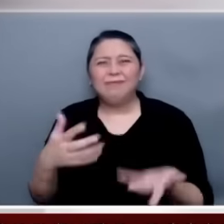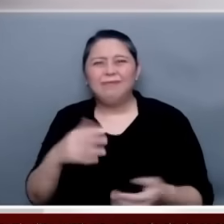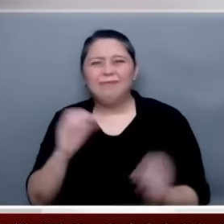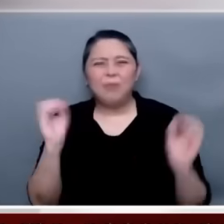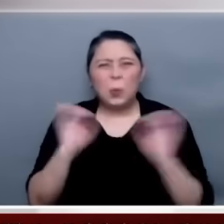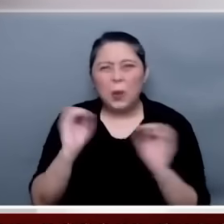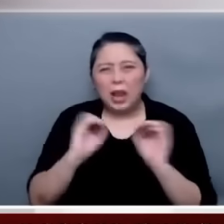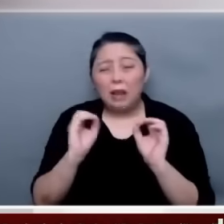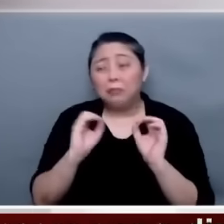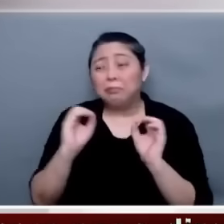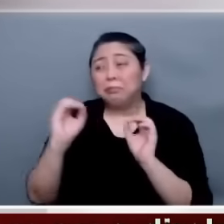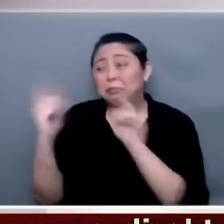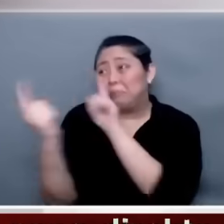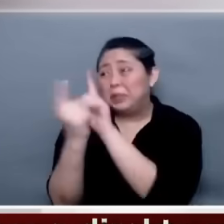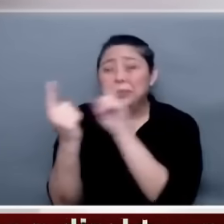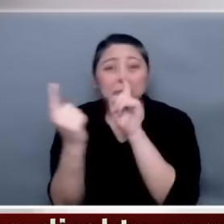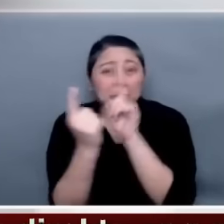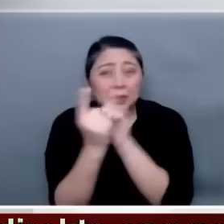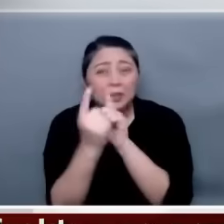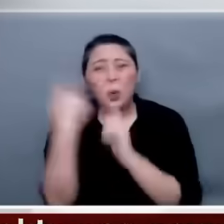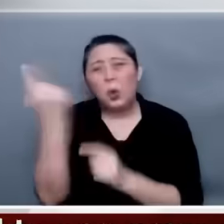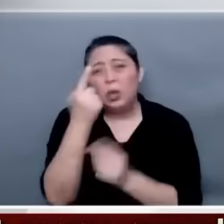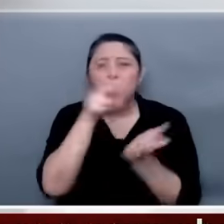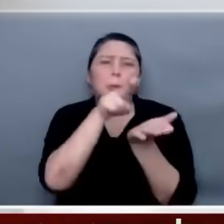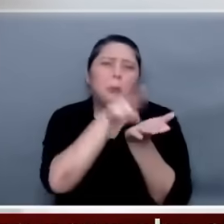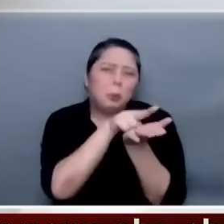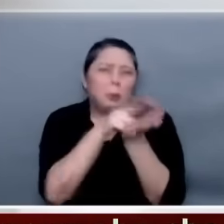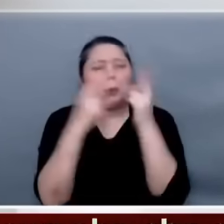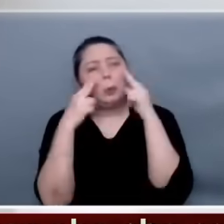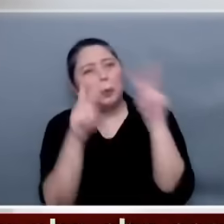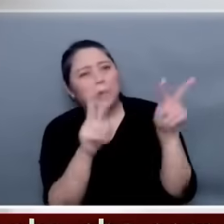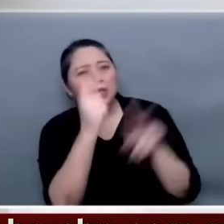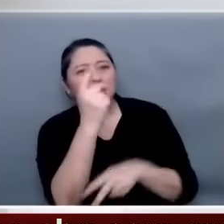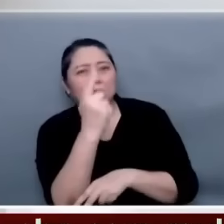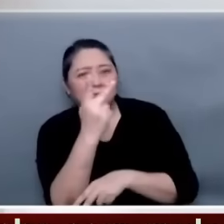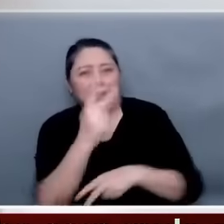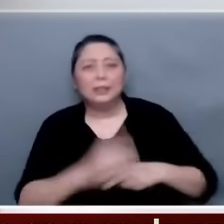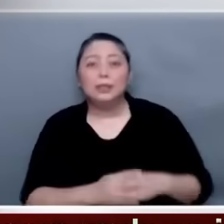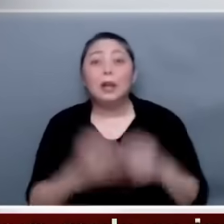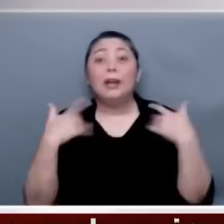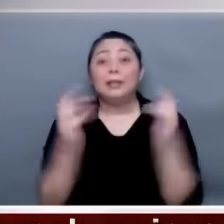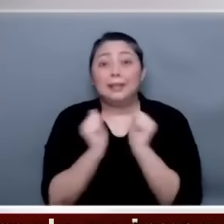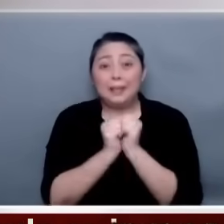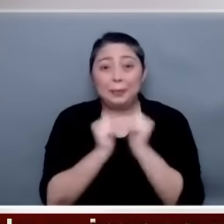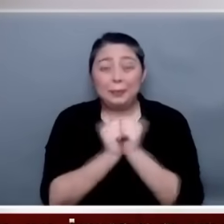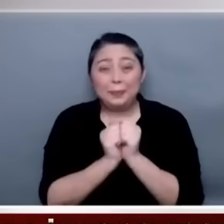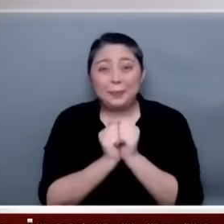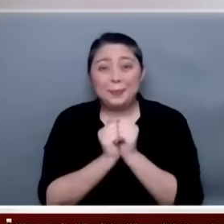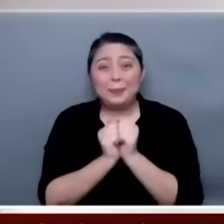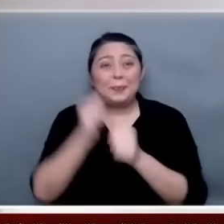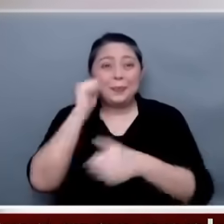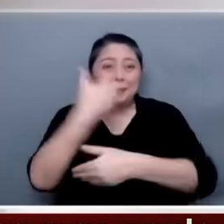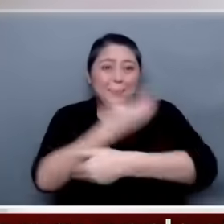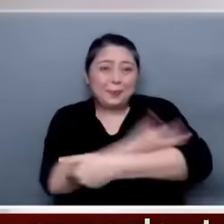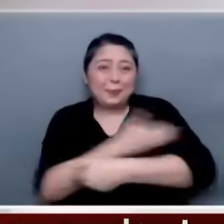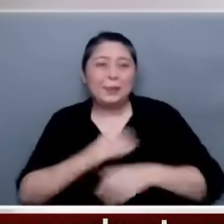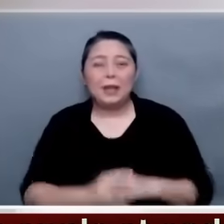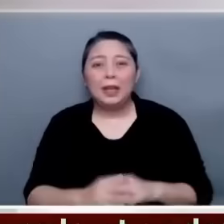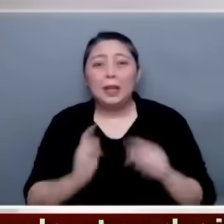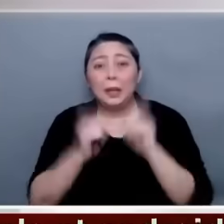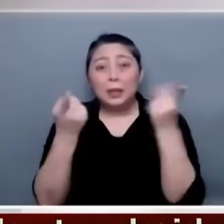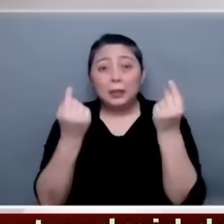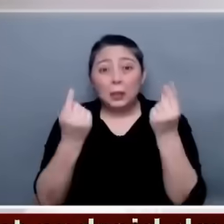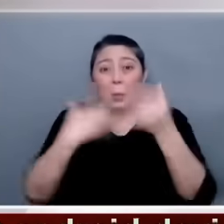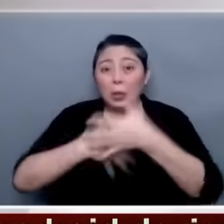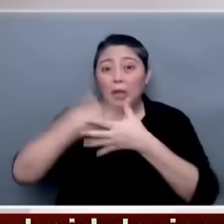TV. Kasama naman ni Ramil ang kanyang anak na namasyal din sa food fair. Sabi niya, doble ingat na lang kapag sila ay nasa